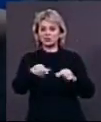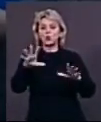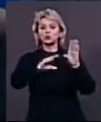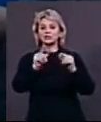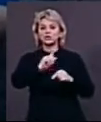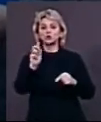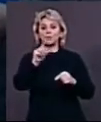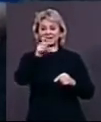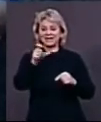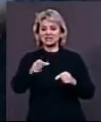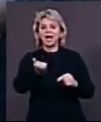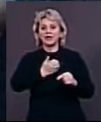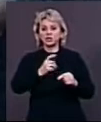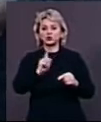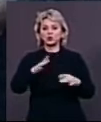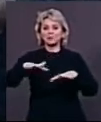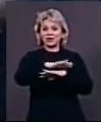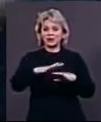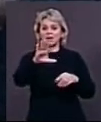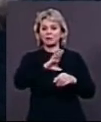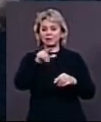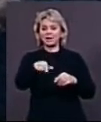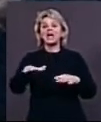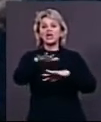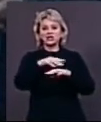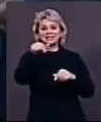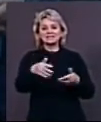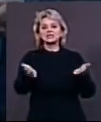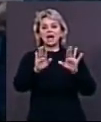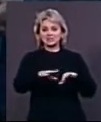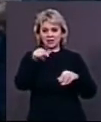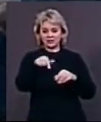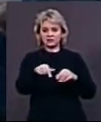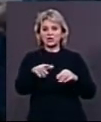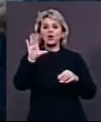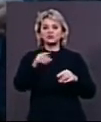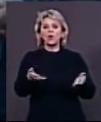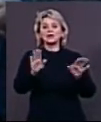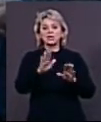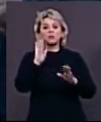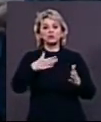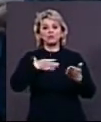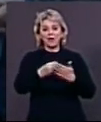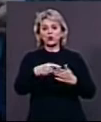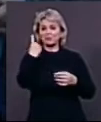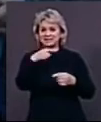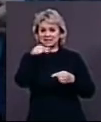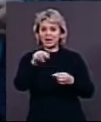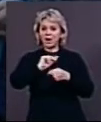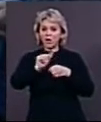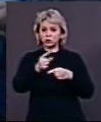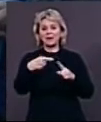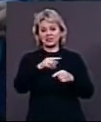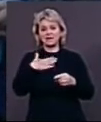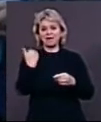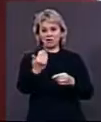что батайчане хотят, чтобы рынок был, рынок здесь останется. Все остальное будет под моим персональным контролем. Это я